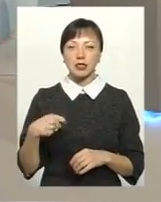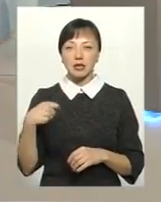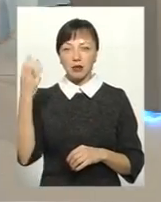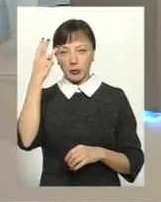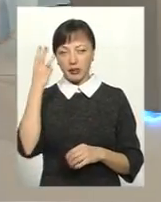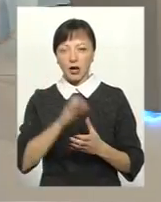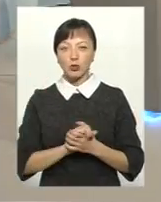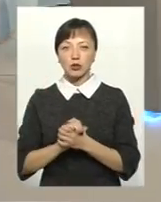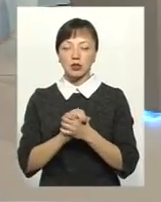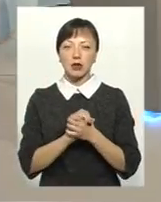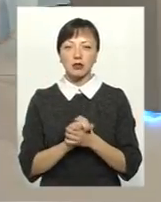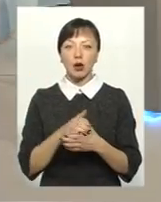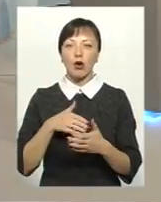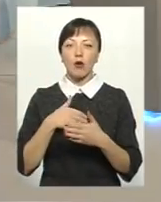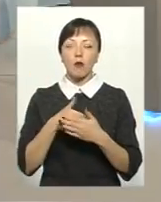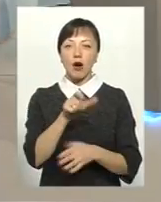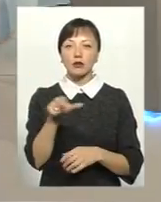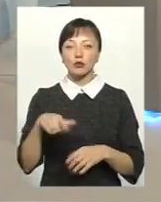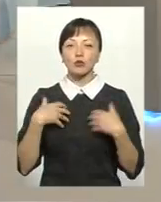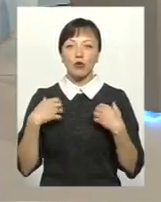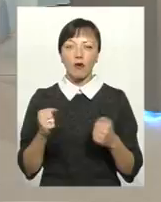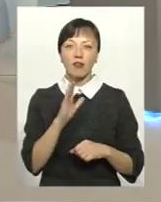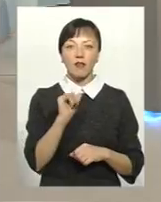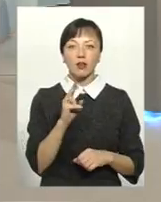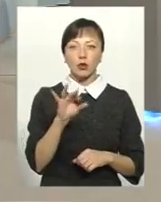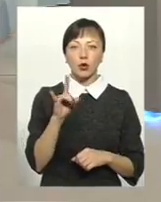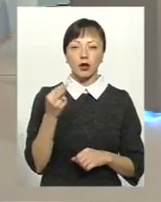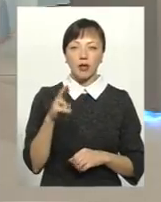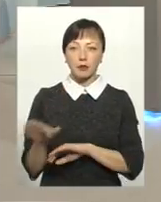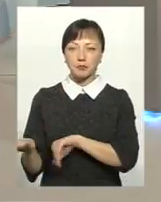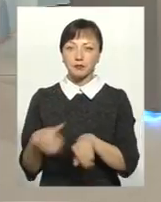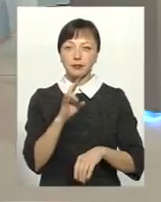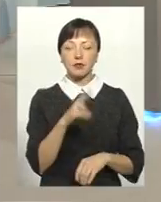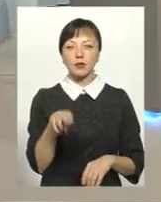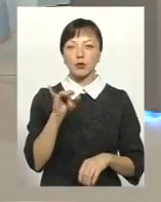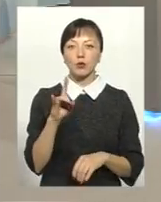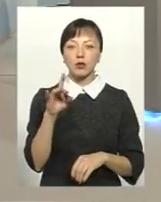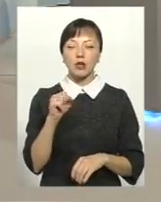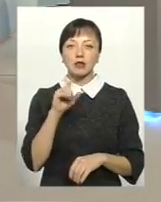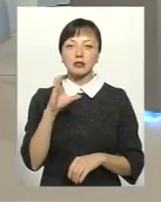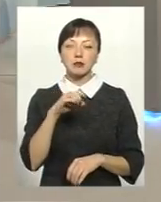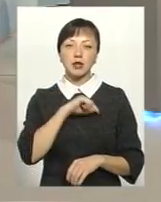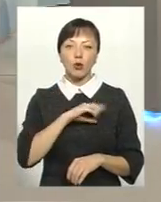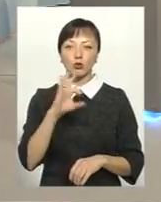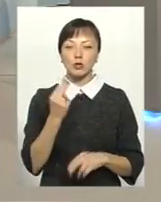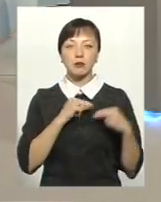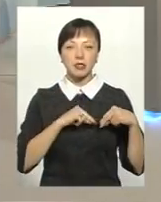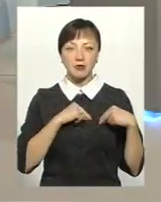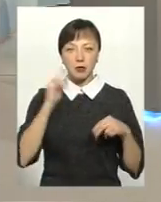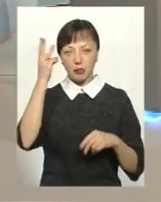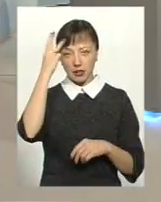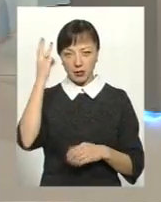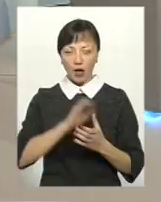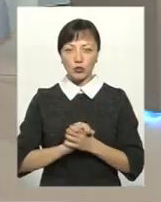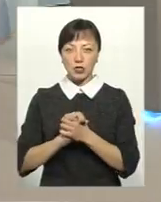Хмельницької асоціації громадського здоров'я «Вікторія», Наталія Дурдас, психолог, соціальний працівник також